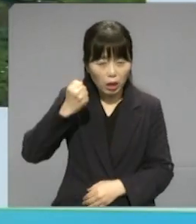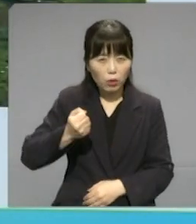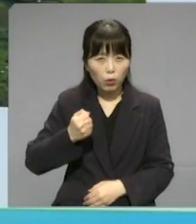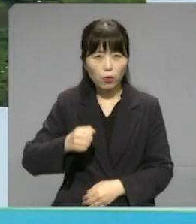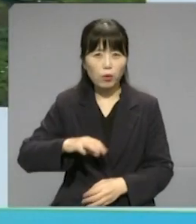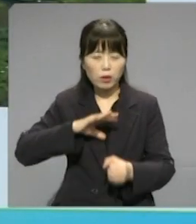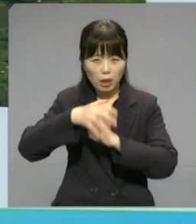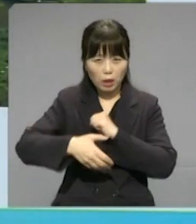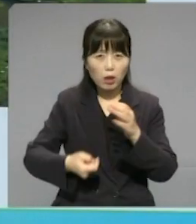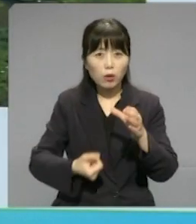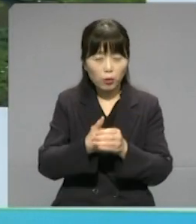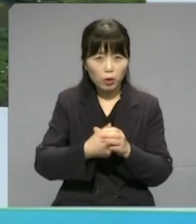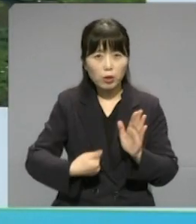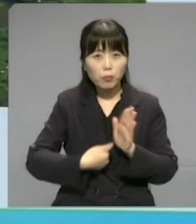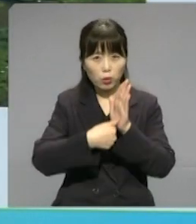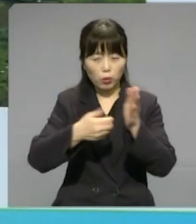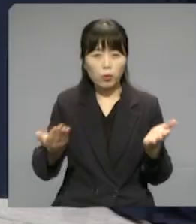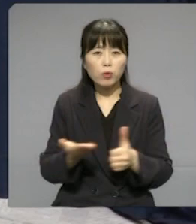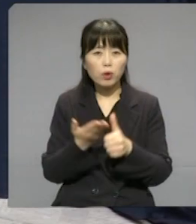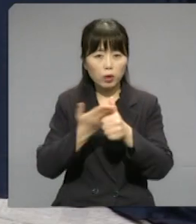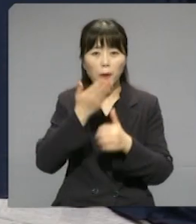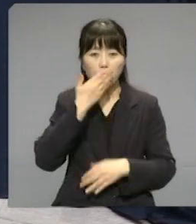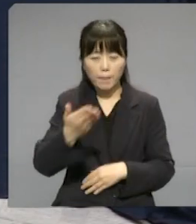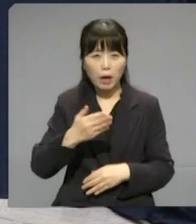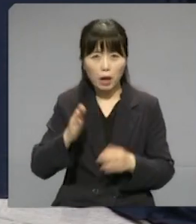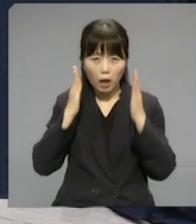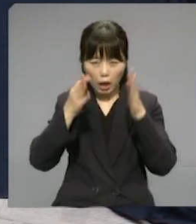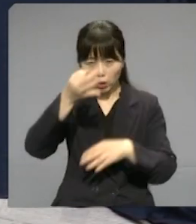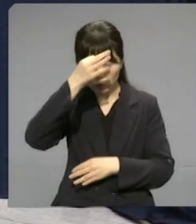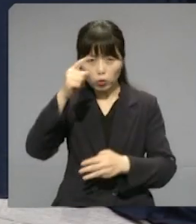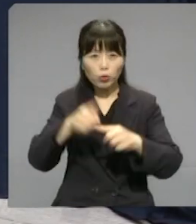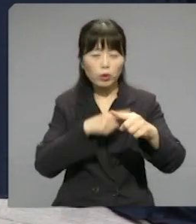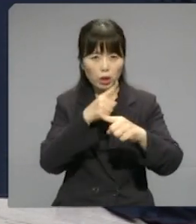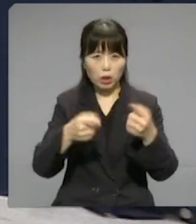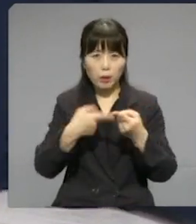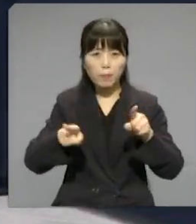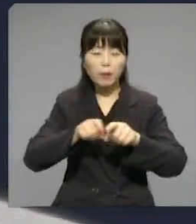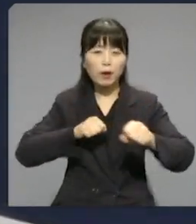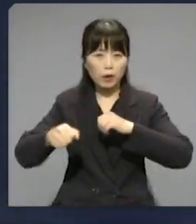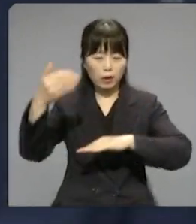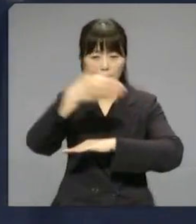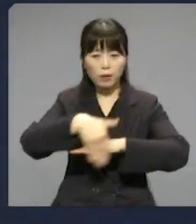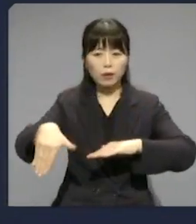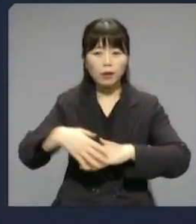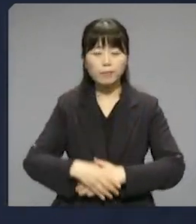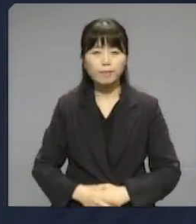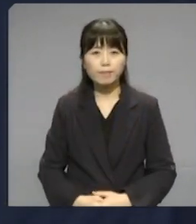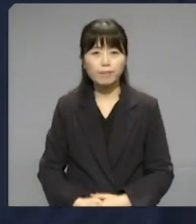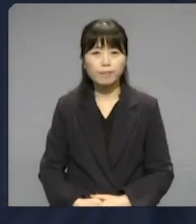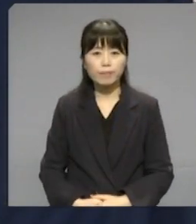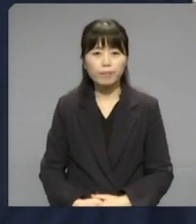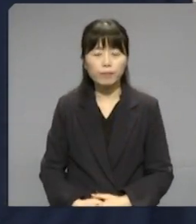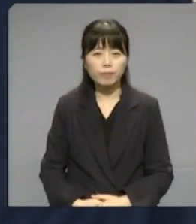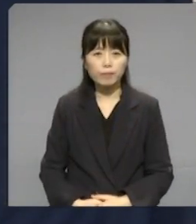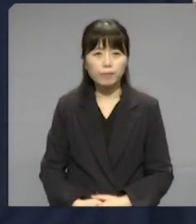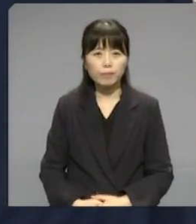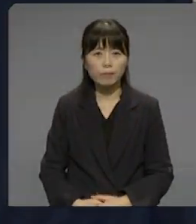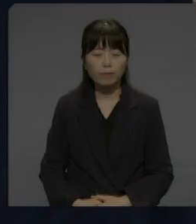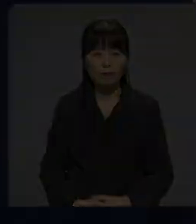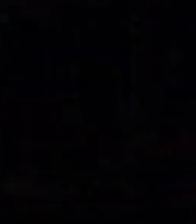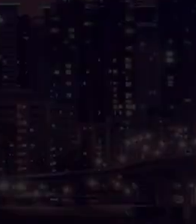세계에서 손꼽히는 브랜드로 성장할 수 있도록 학술 대회도 병행할 방침입니다 OBS 뉴스